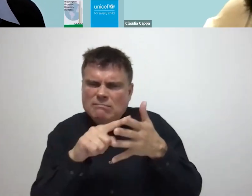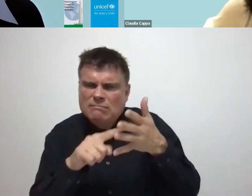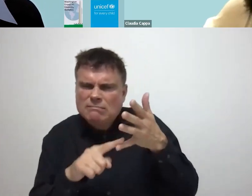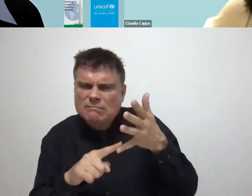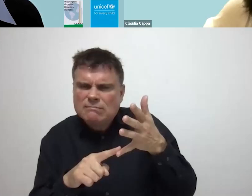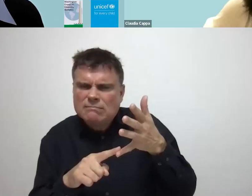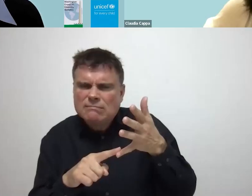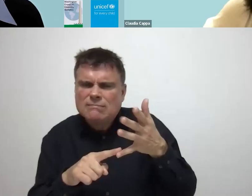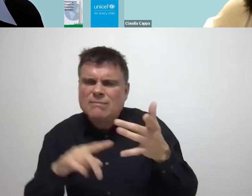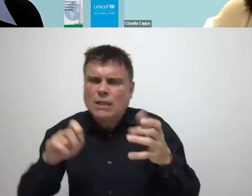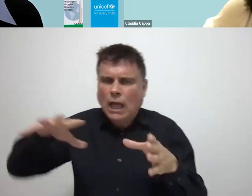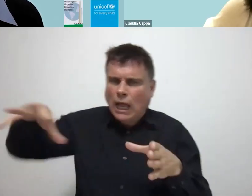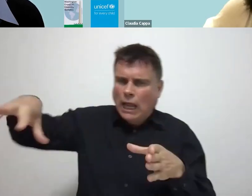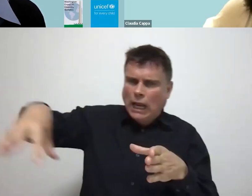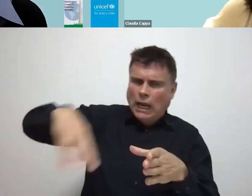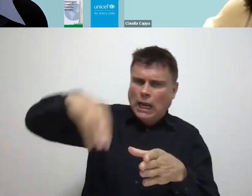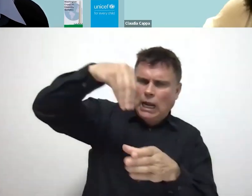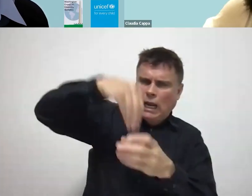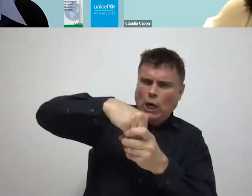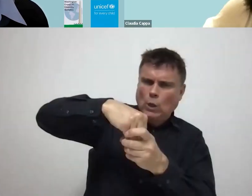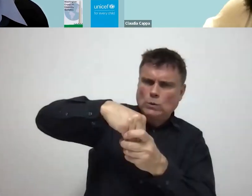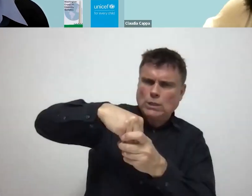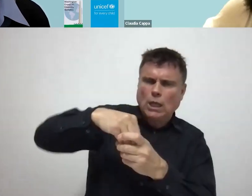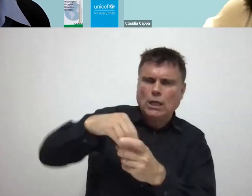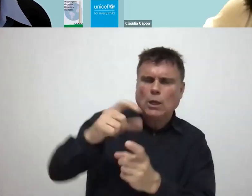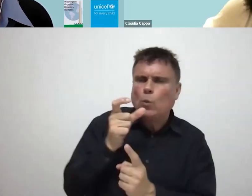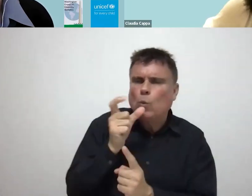L'éducation inclusive en Colombie